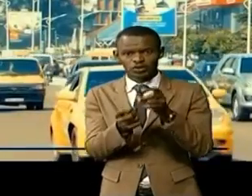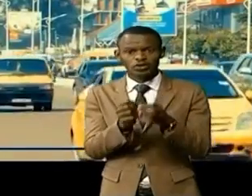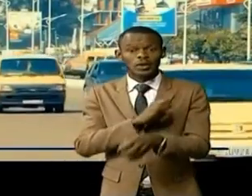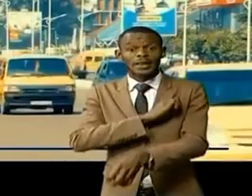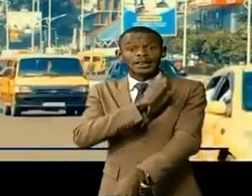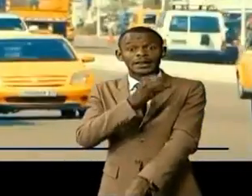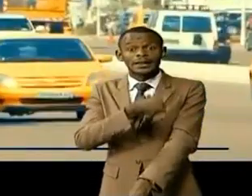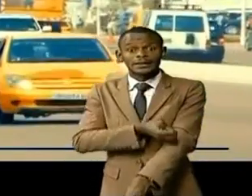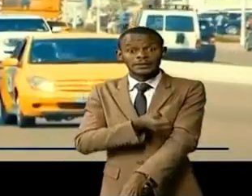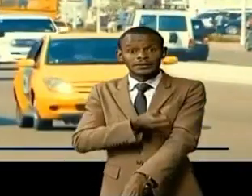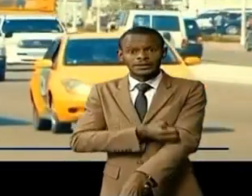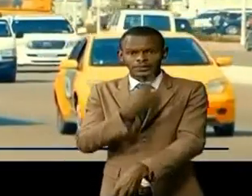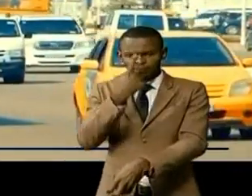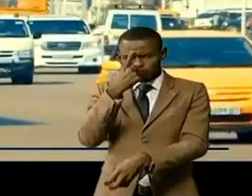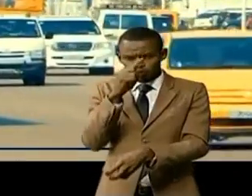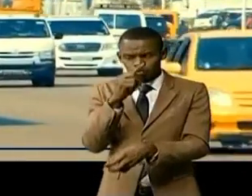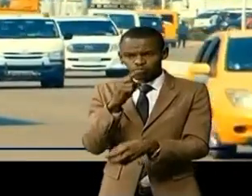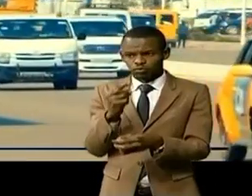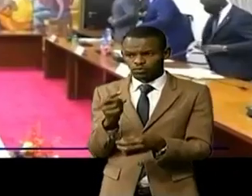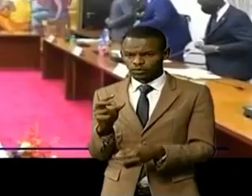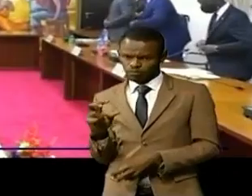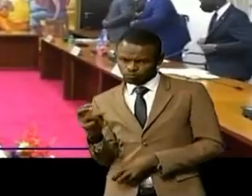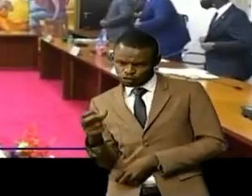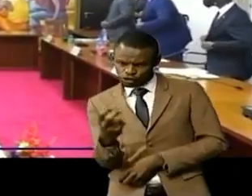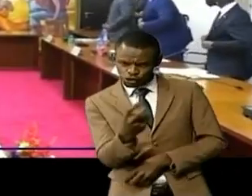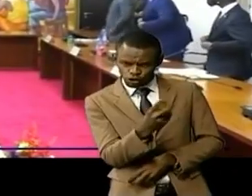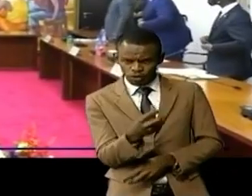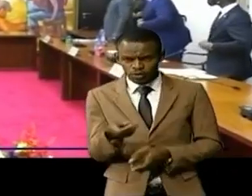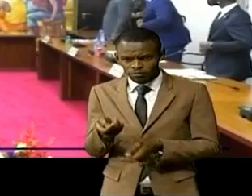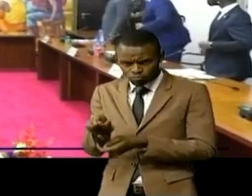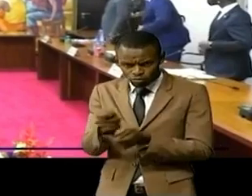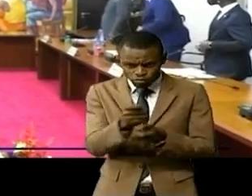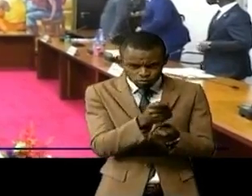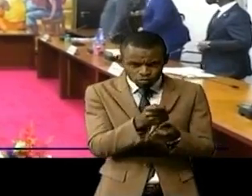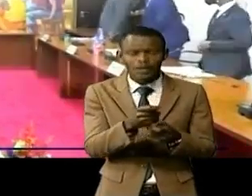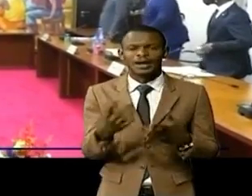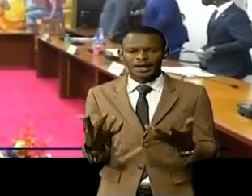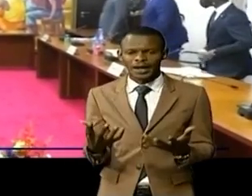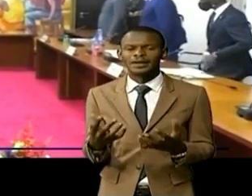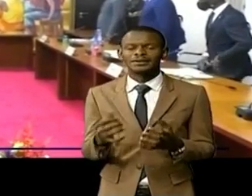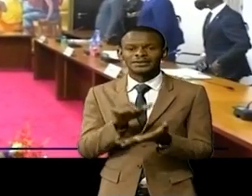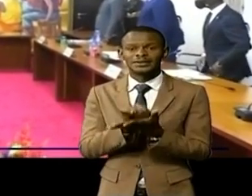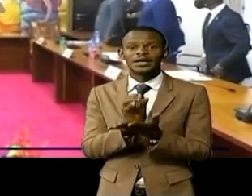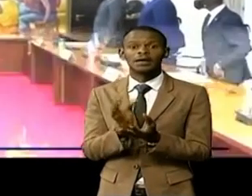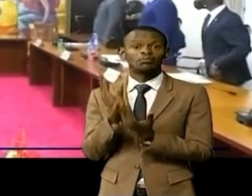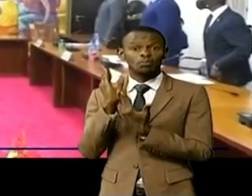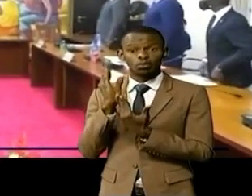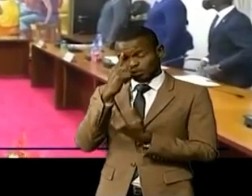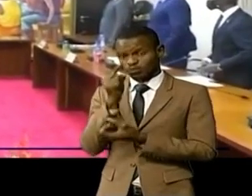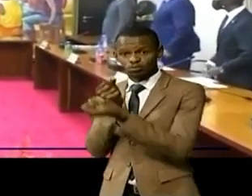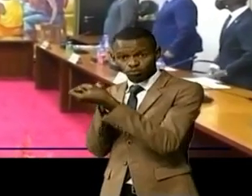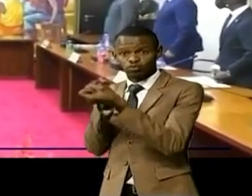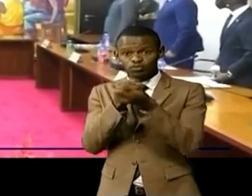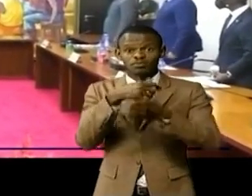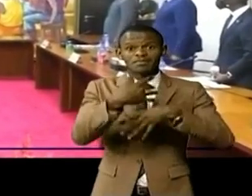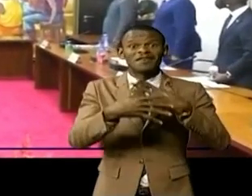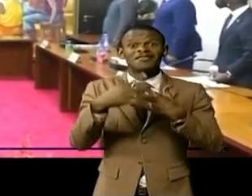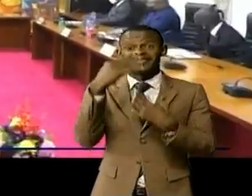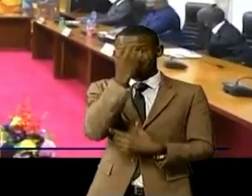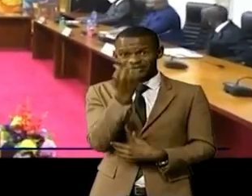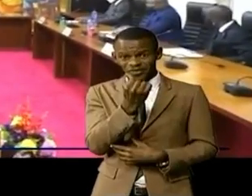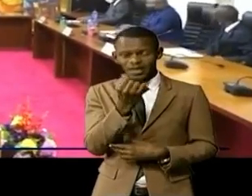lithium, précurseur des batteries. Dans le cadre des préparatifs des DRC Africa Business Forum, le Premier ministre et chef du